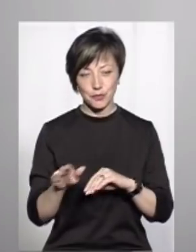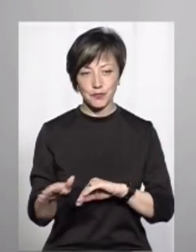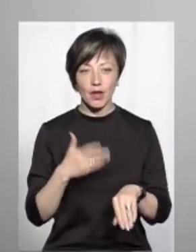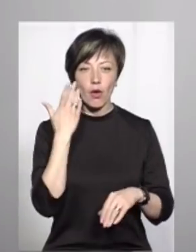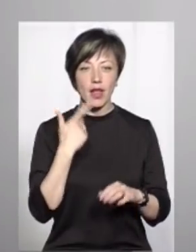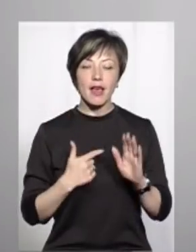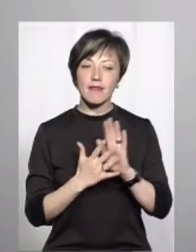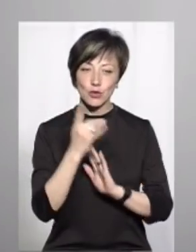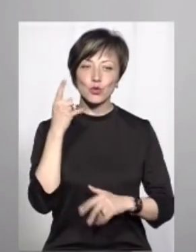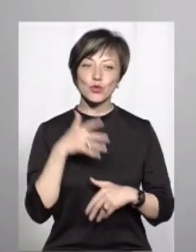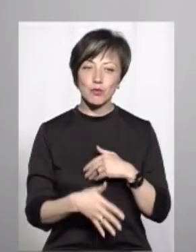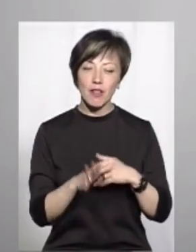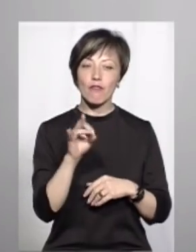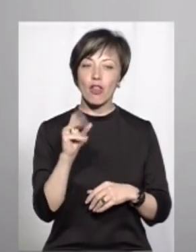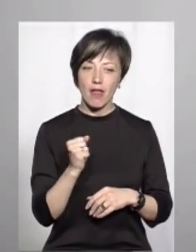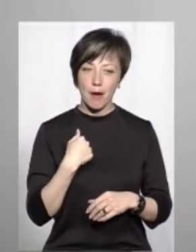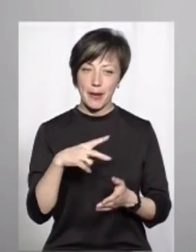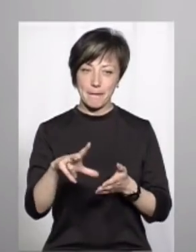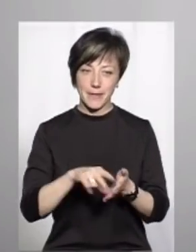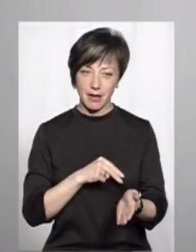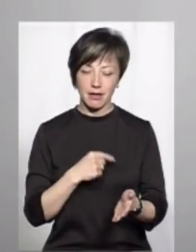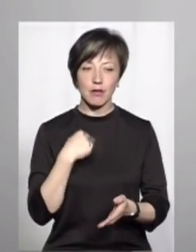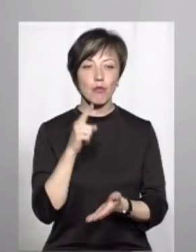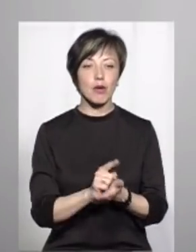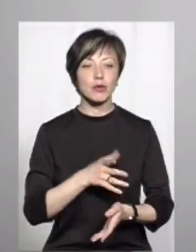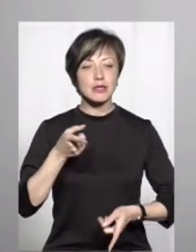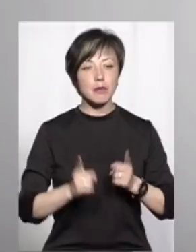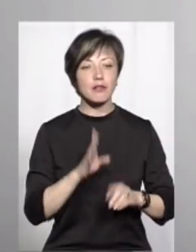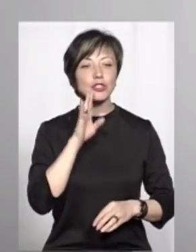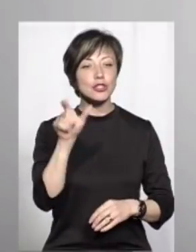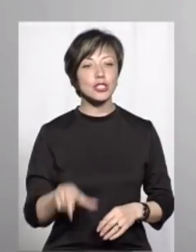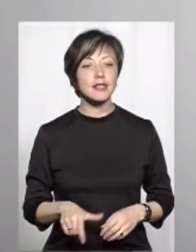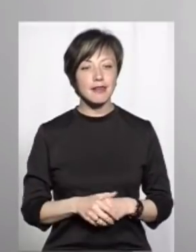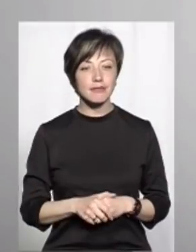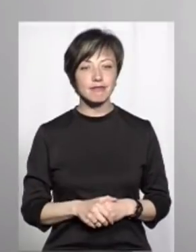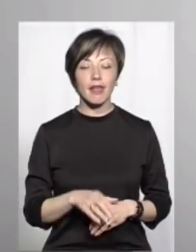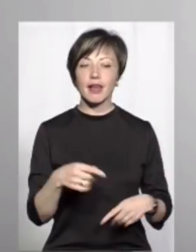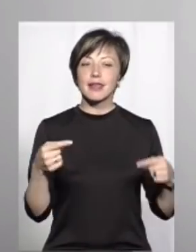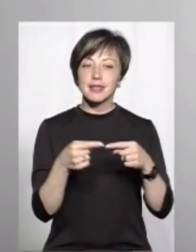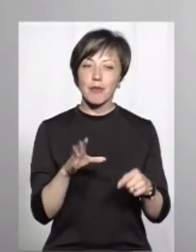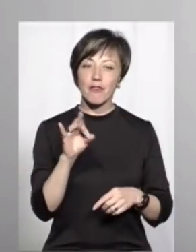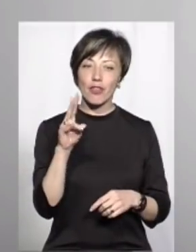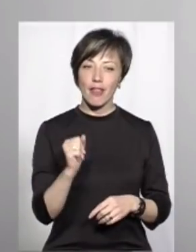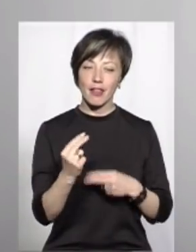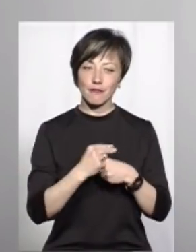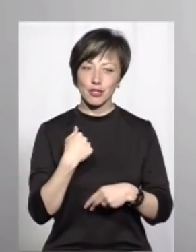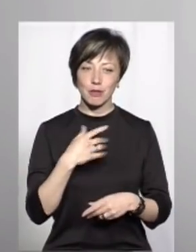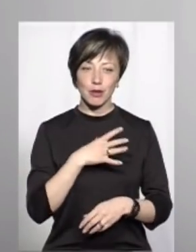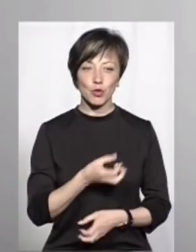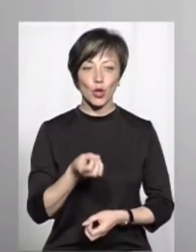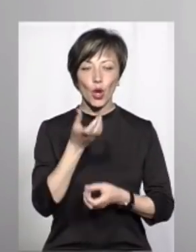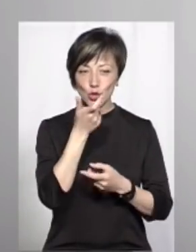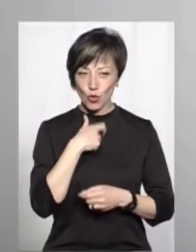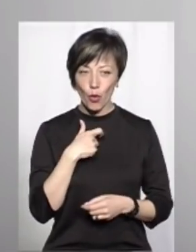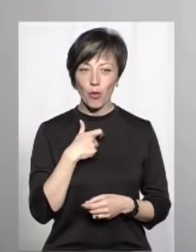я виросла, я зрозуміла, що вона мій приклад, якою має бути справжня жінка. Саме вона навчила мене бути скромним у